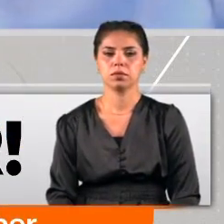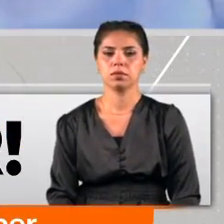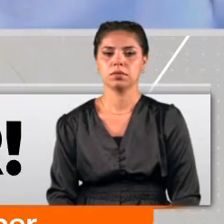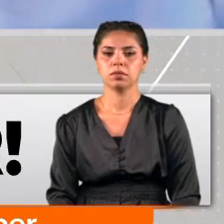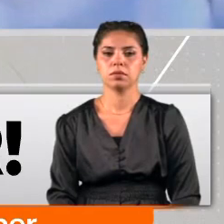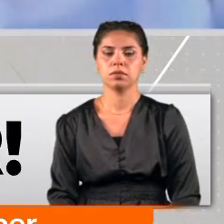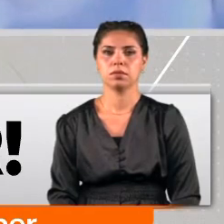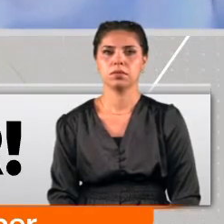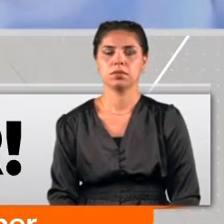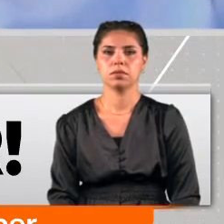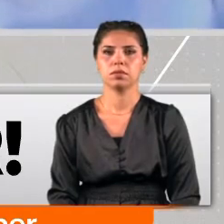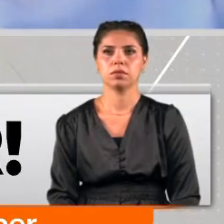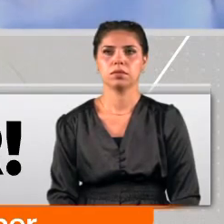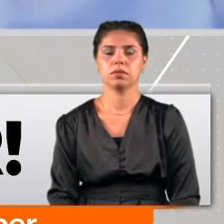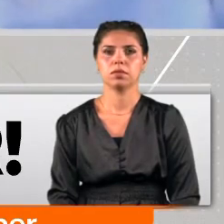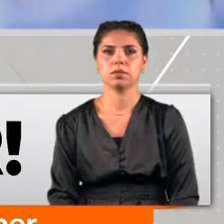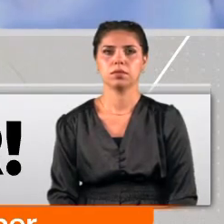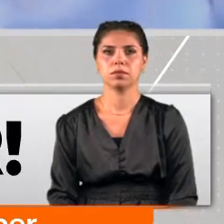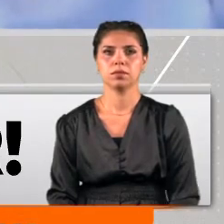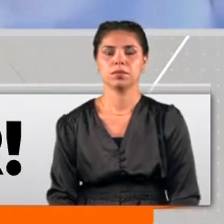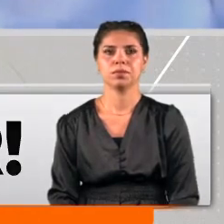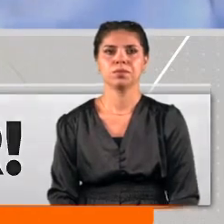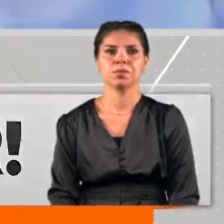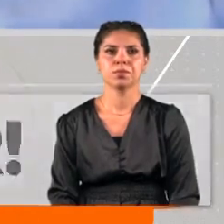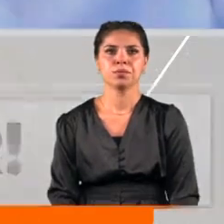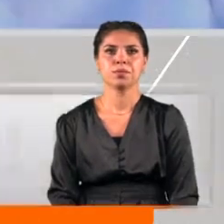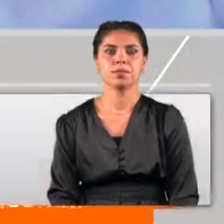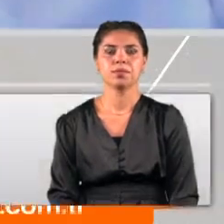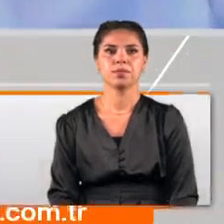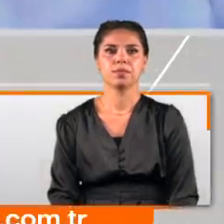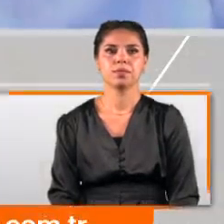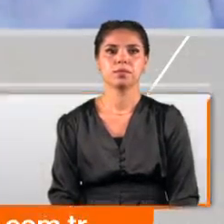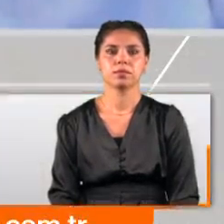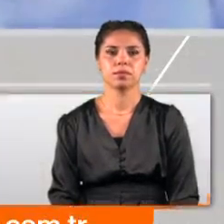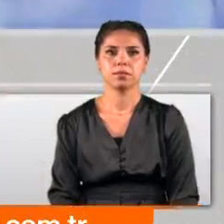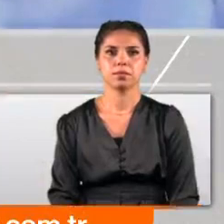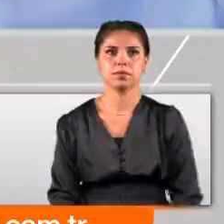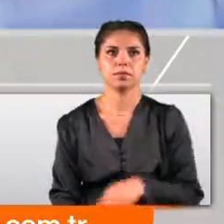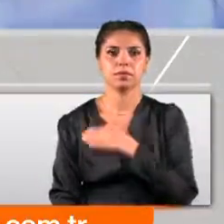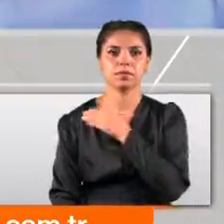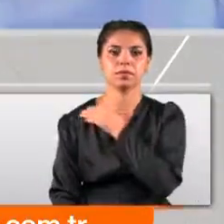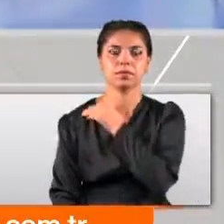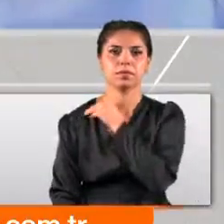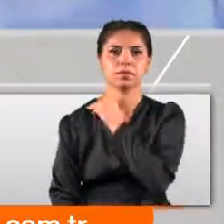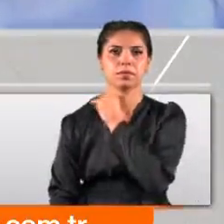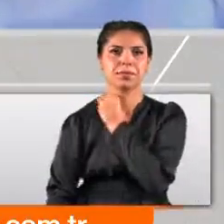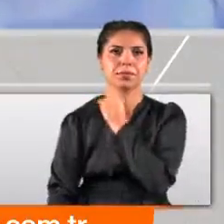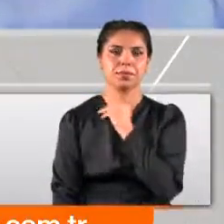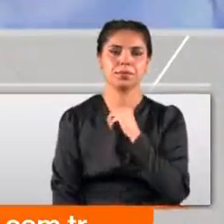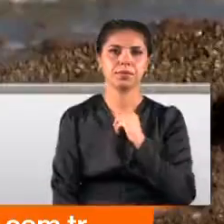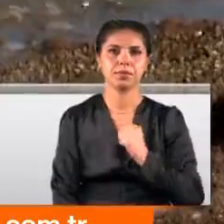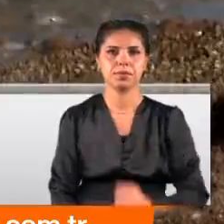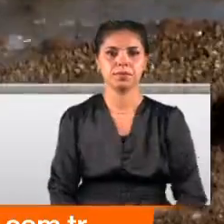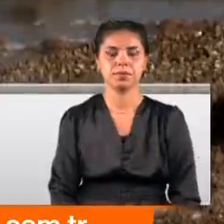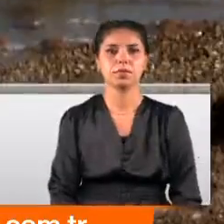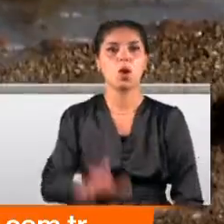meraklanmasın demek, suyu dikkatli kullanmayın, har vurup harman savurun anlamına gelmiyor. Suyumuzu boşa harcamamak